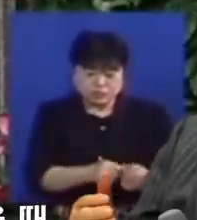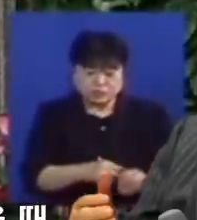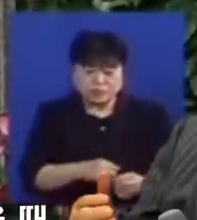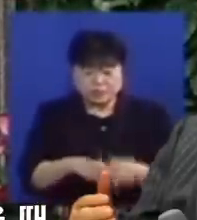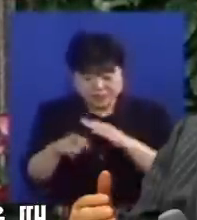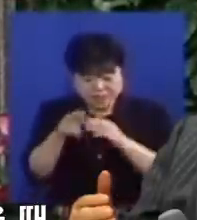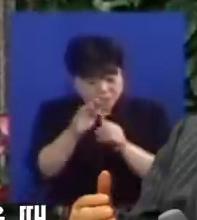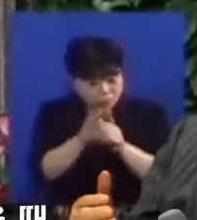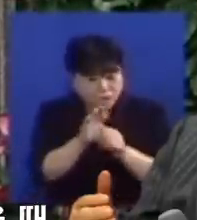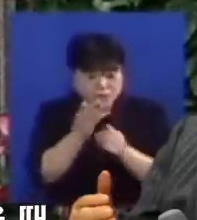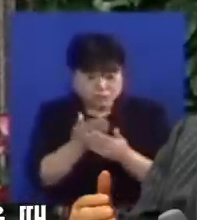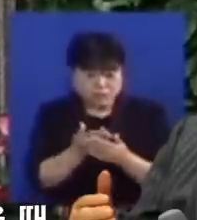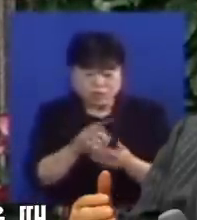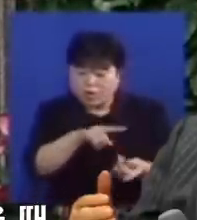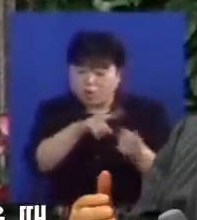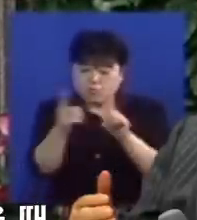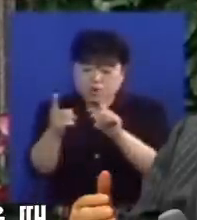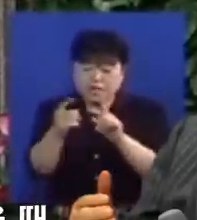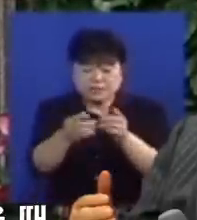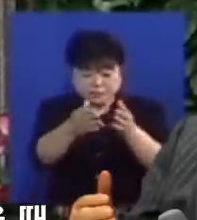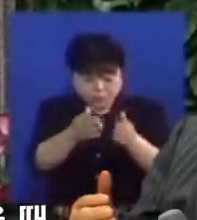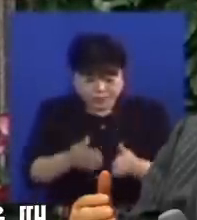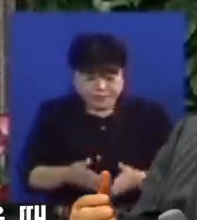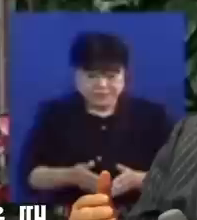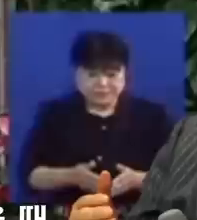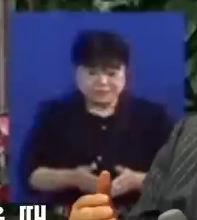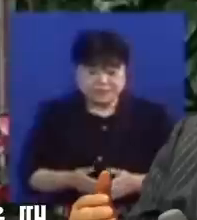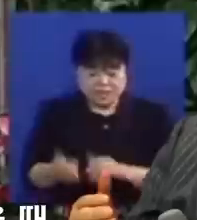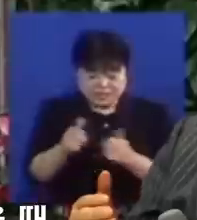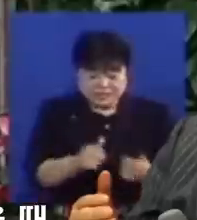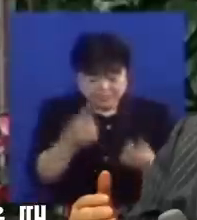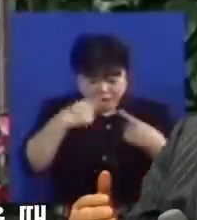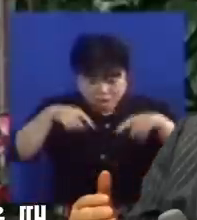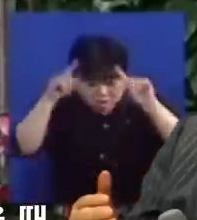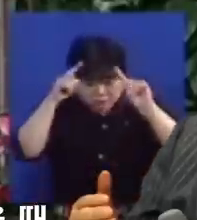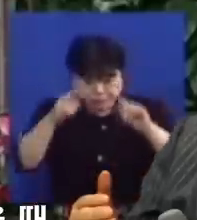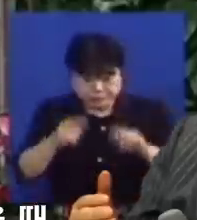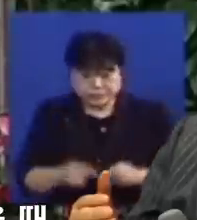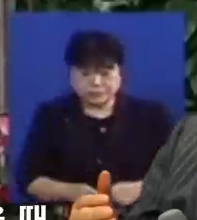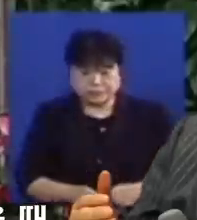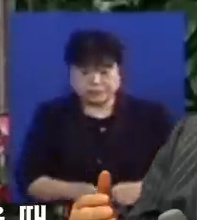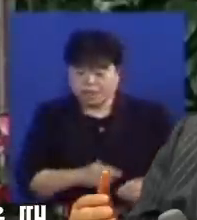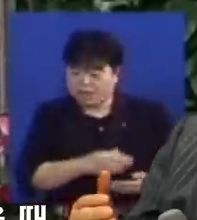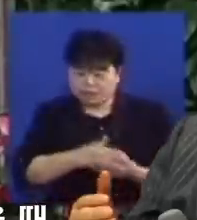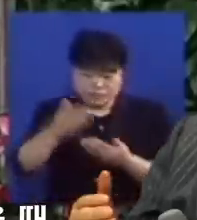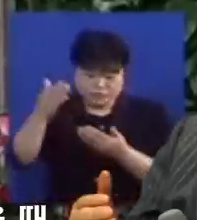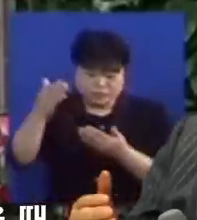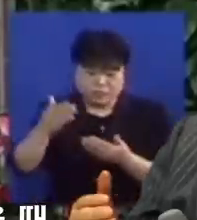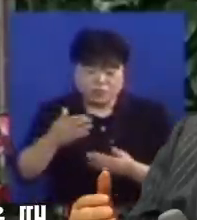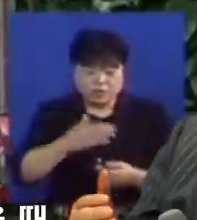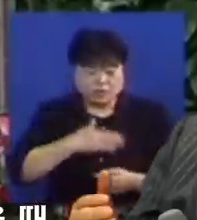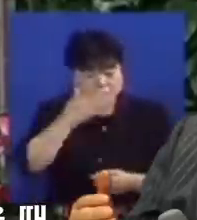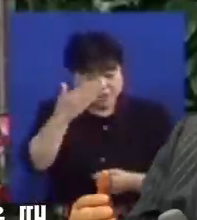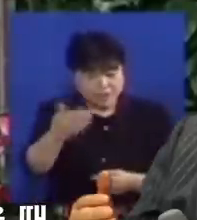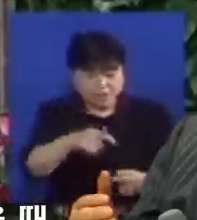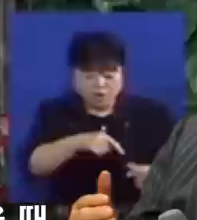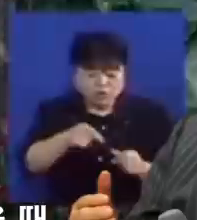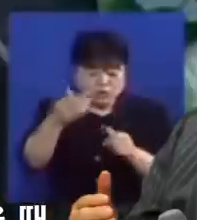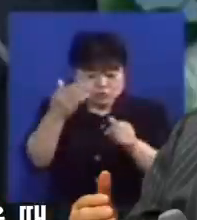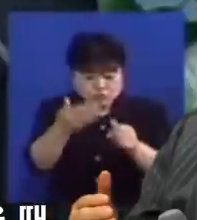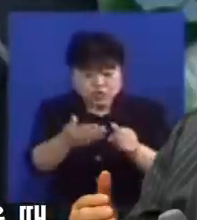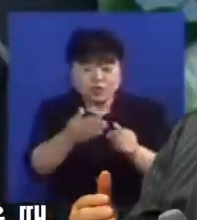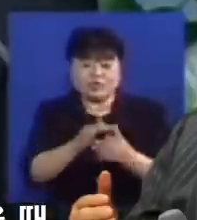멸하시고 부활하심으로 말미암아 사망과 음부를 철폐하시고 여러분과 나에게 구원을